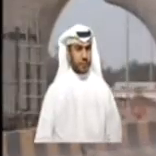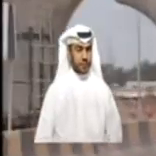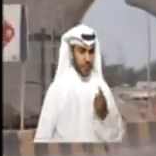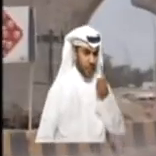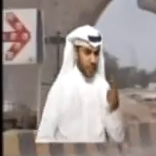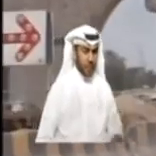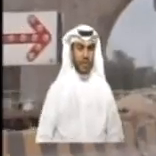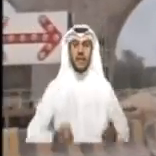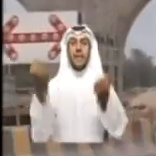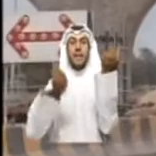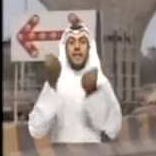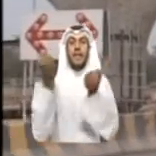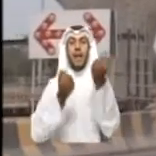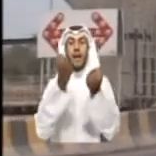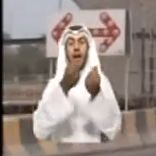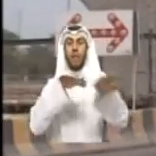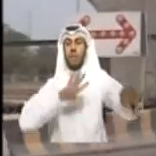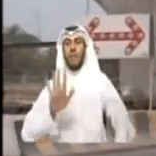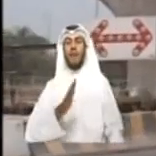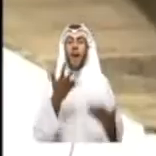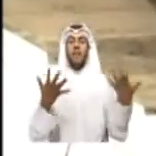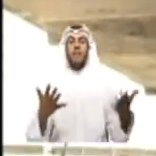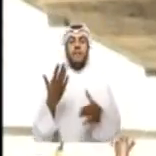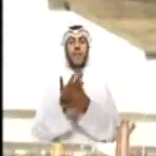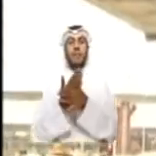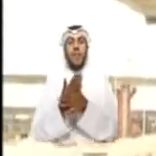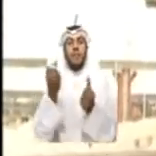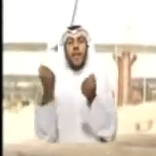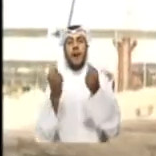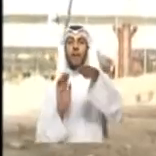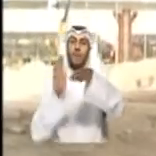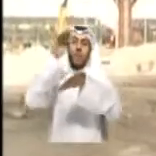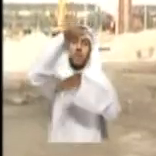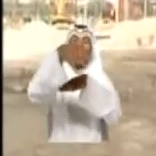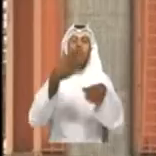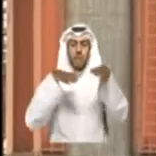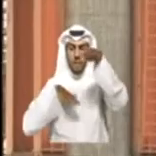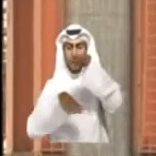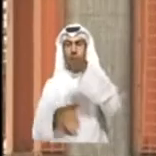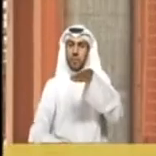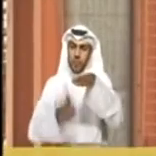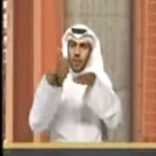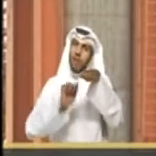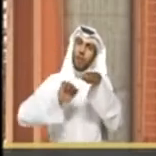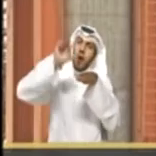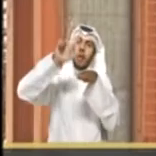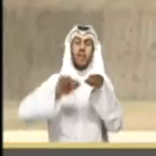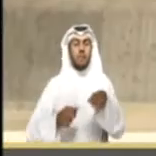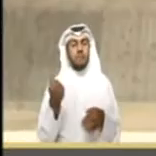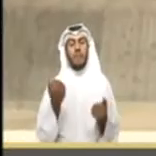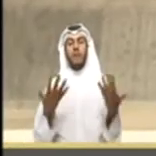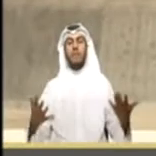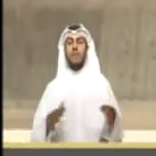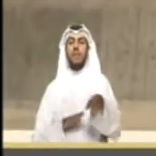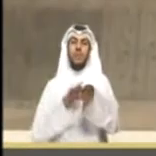الطرق البرية عصب التنمية وسبيل الازدهار من خلال المدن الصناعية والمناطق السكنية الجديدة وربطها